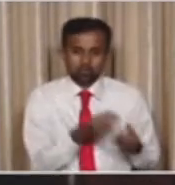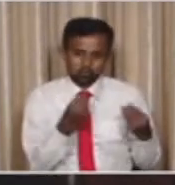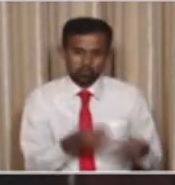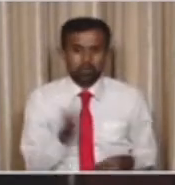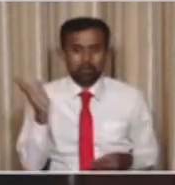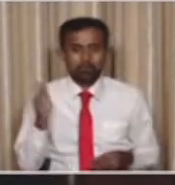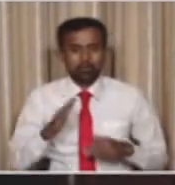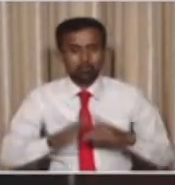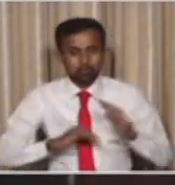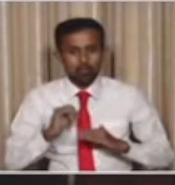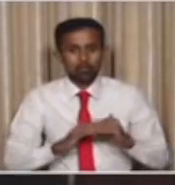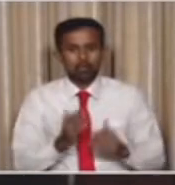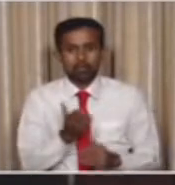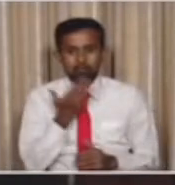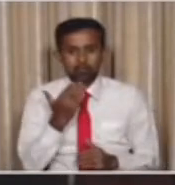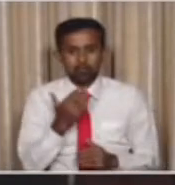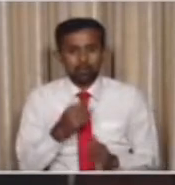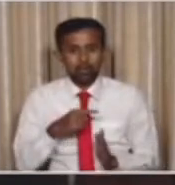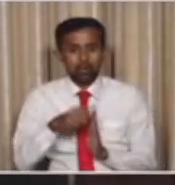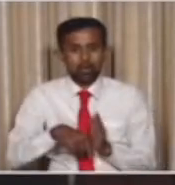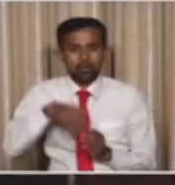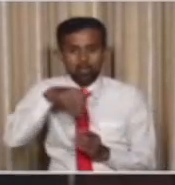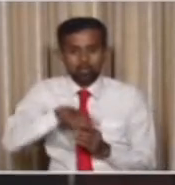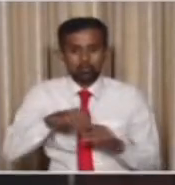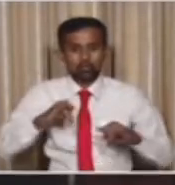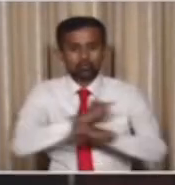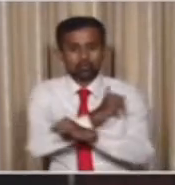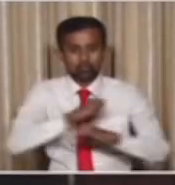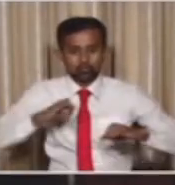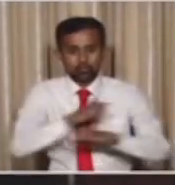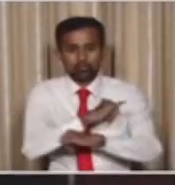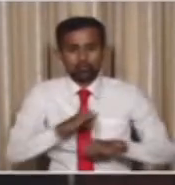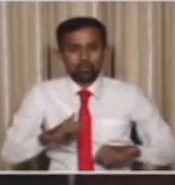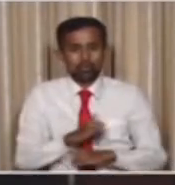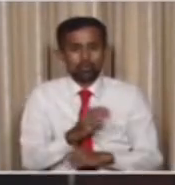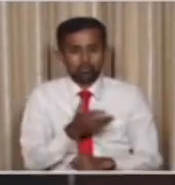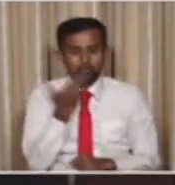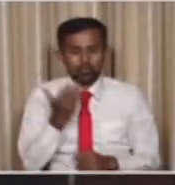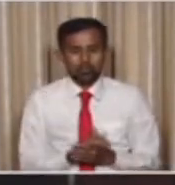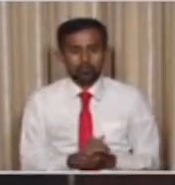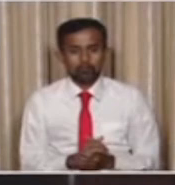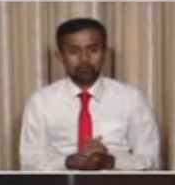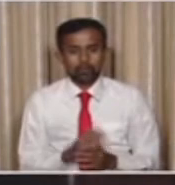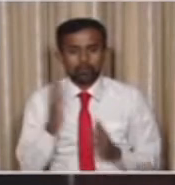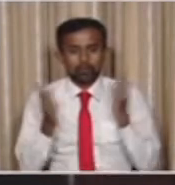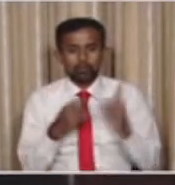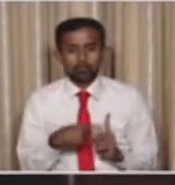ඒවා පාවිච්චි කරන්න පුළුවන් අපිට ඩොමෙස්ටික් ගුවන් යාන සේවයට පාවිච්චි කරන්න පුළුවන්. මේ විදිහට